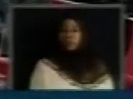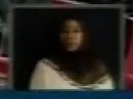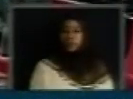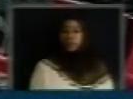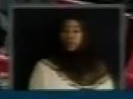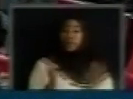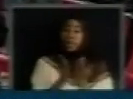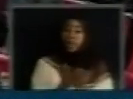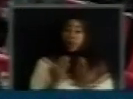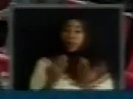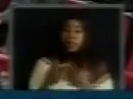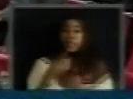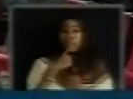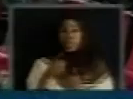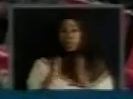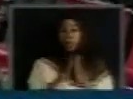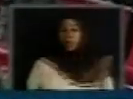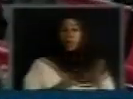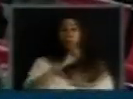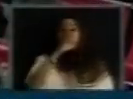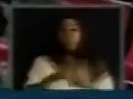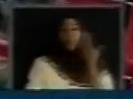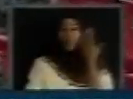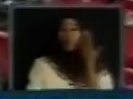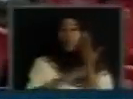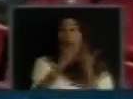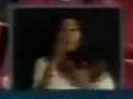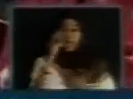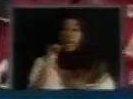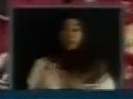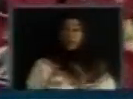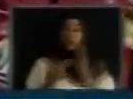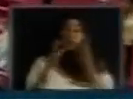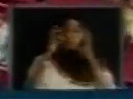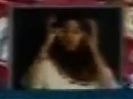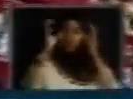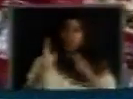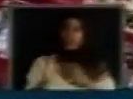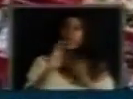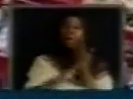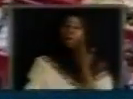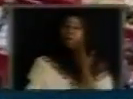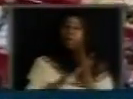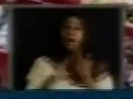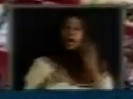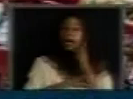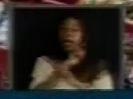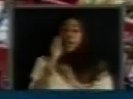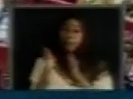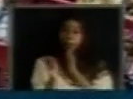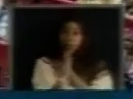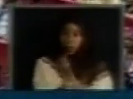Naomba sasa niseme kwa fursa tulionayo ya miaka 50 kusherehekea muungano wa Tanzania. Ni fursa kubwa sana. Yaani tunasherehekea